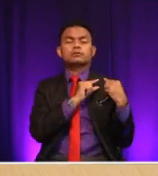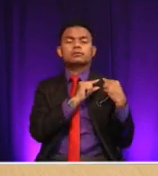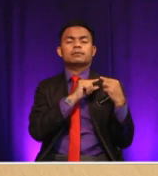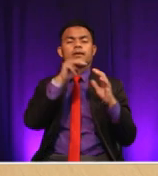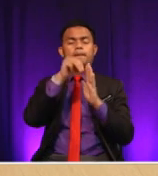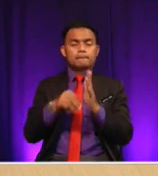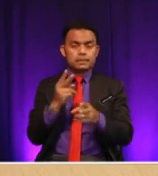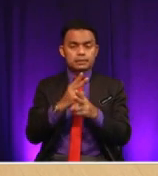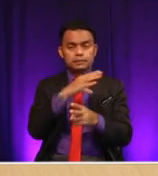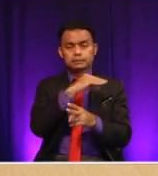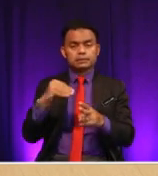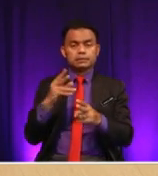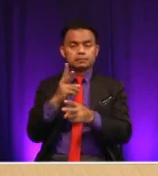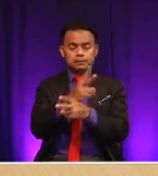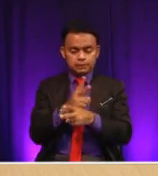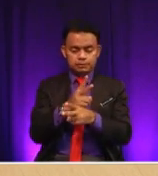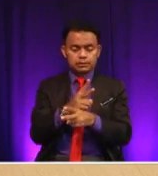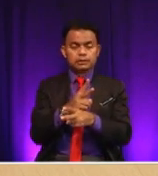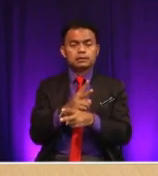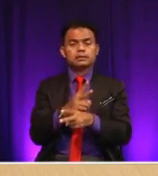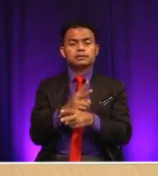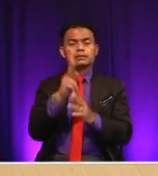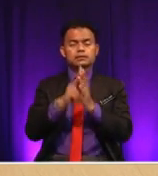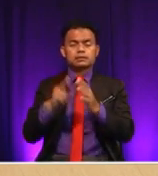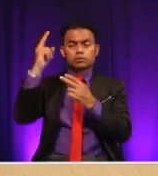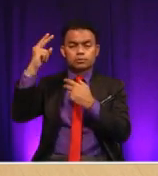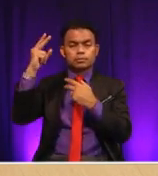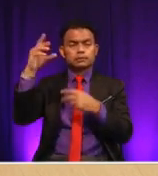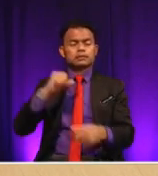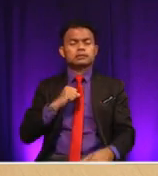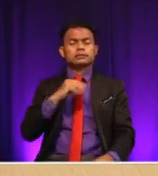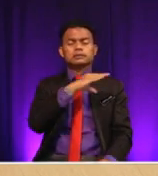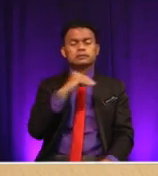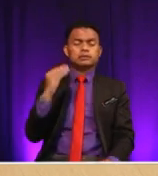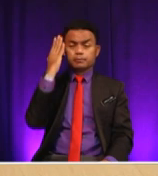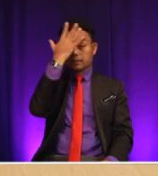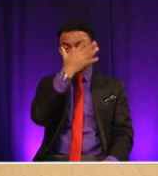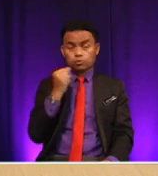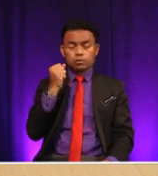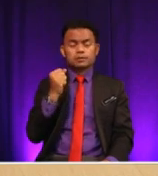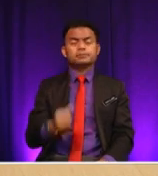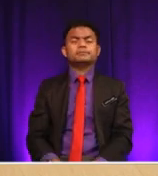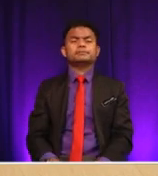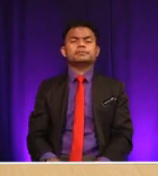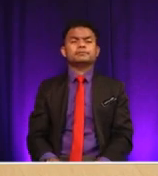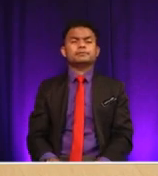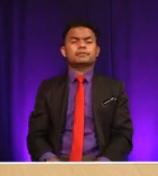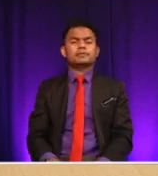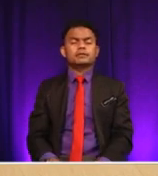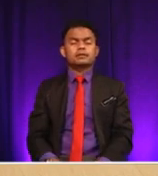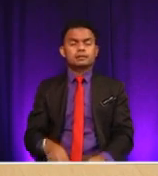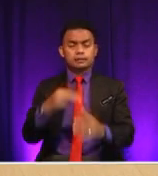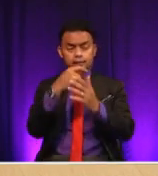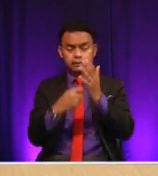memelihara kehormatan diri dan marwahnya maka di sini dia menyanjung nilai tadi adalah nilai tanggung